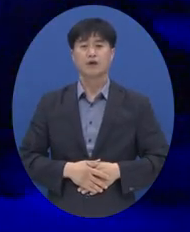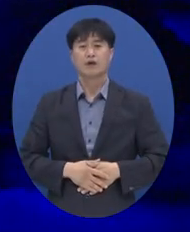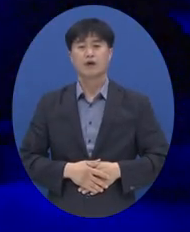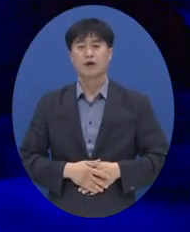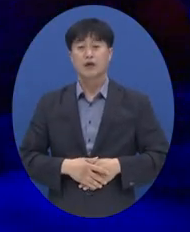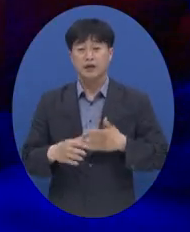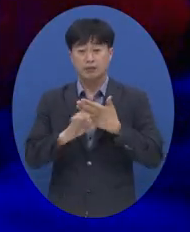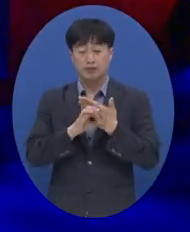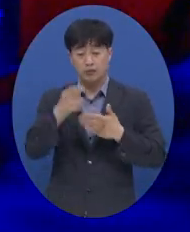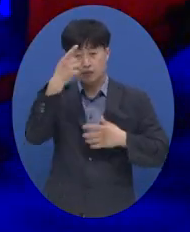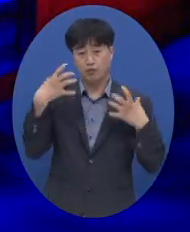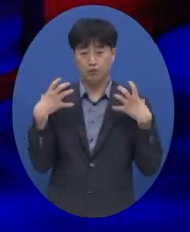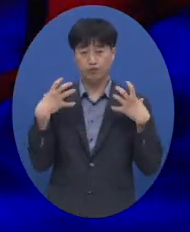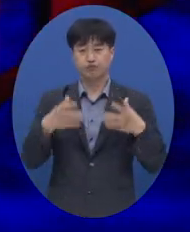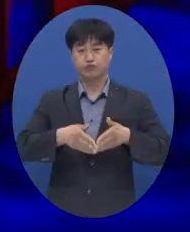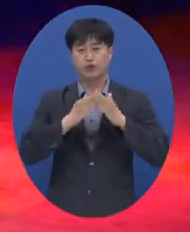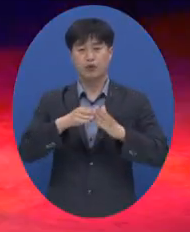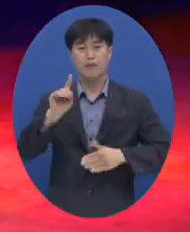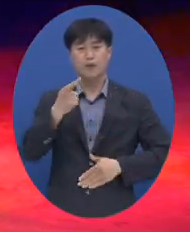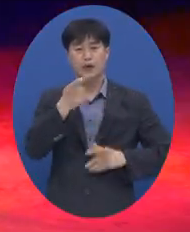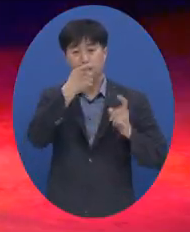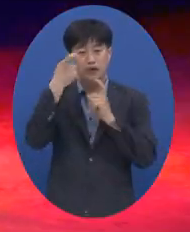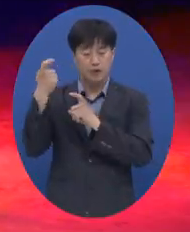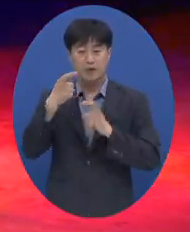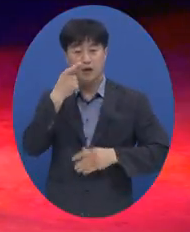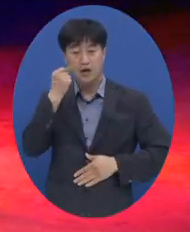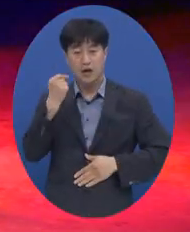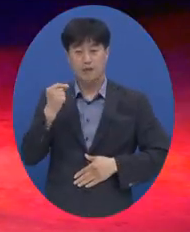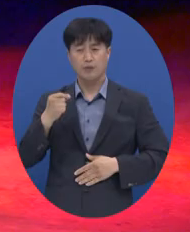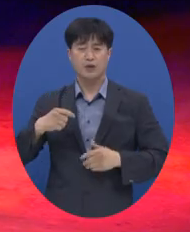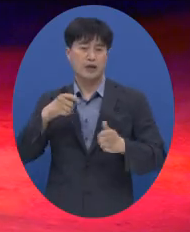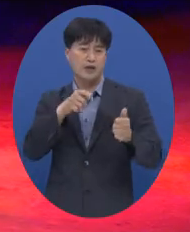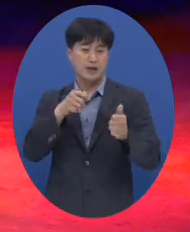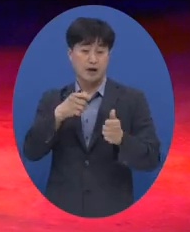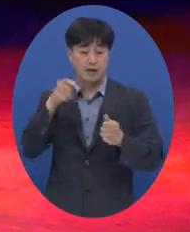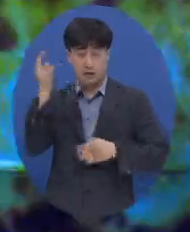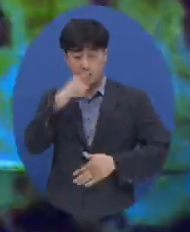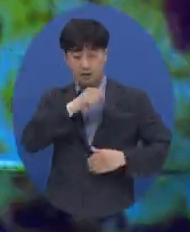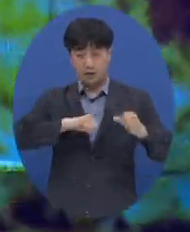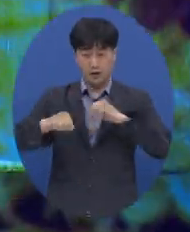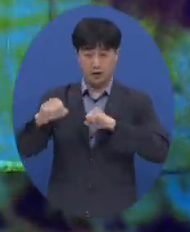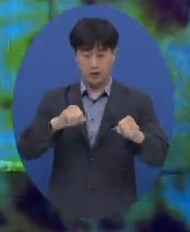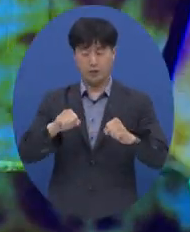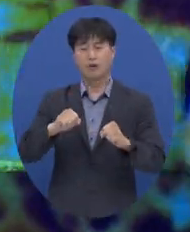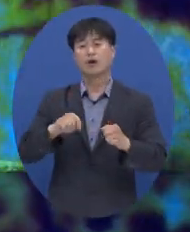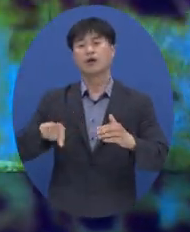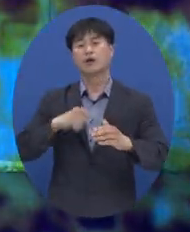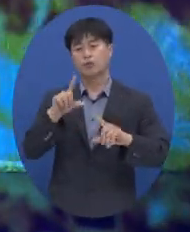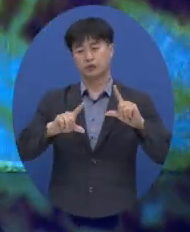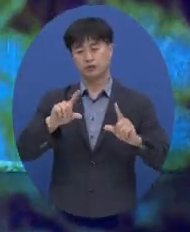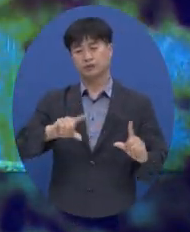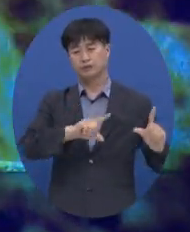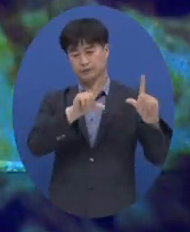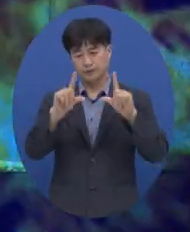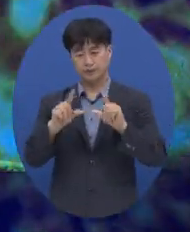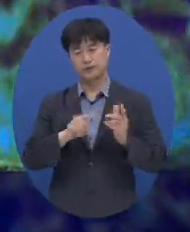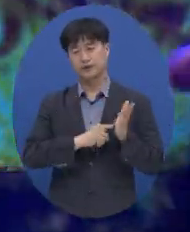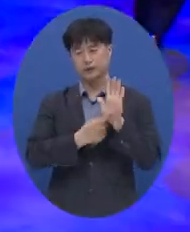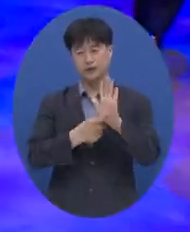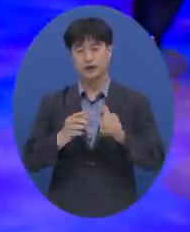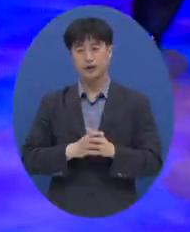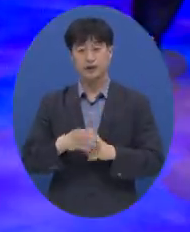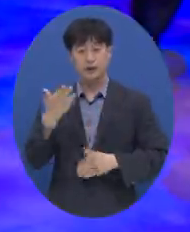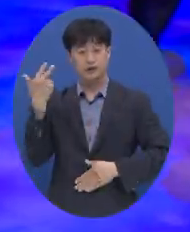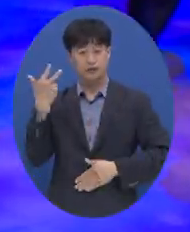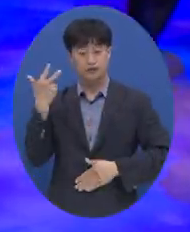3.1운동과 대한민국 임시정부 수립 100주년을 기념해 일제 만행에서 희생된 민중의 삶을 재조명했습니다. 지난 주말